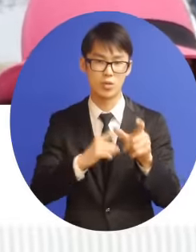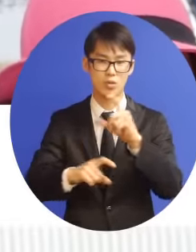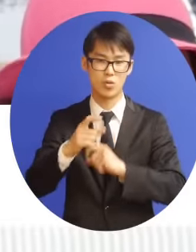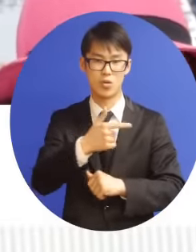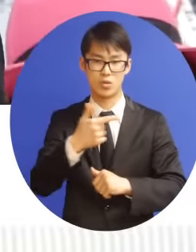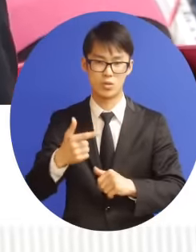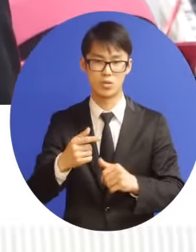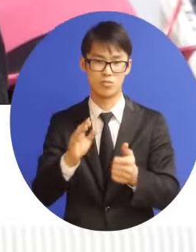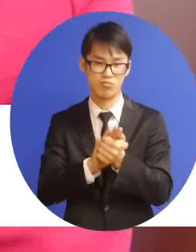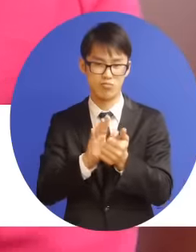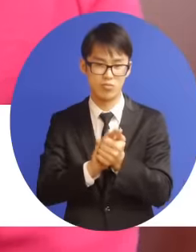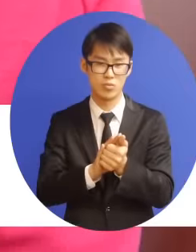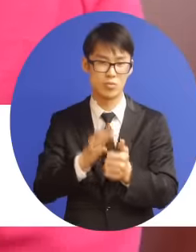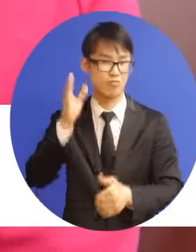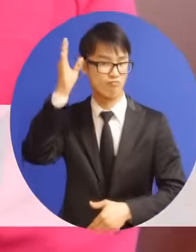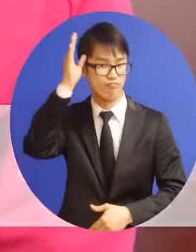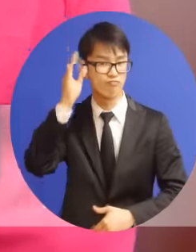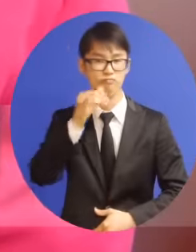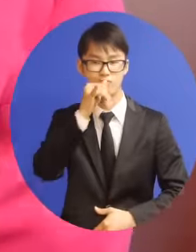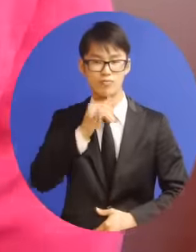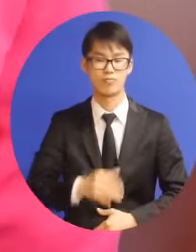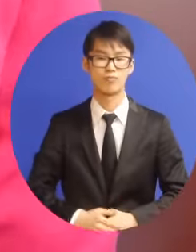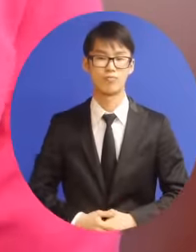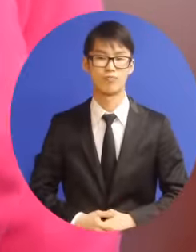큰 만족을 줄 것으로 기대하고 있습니다.